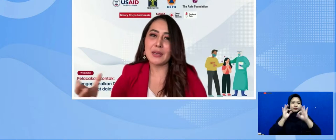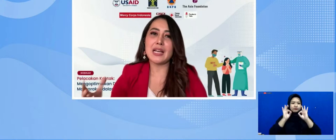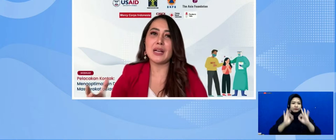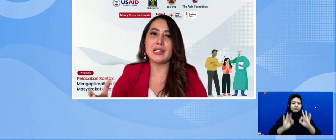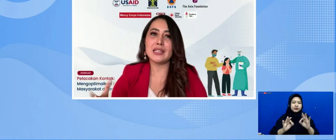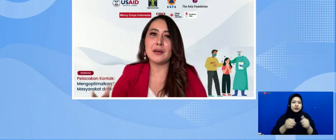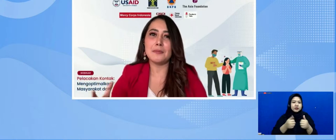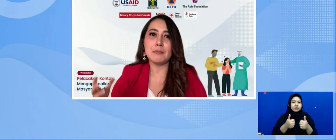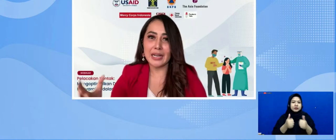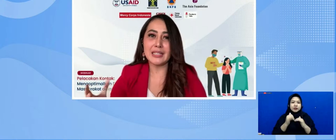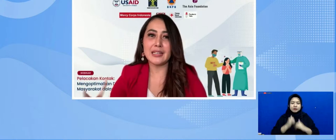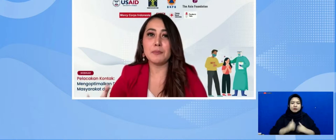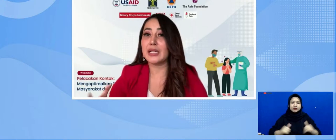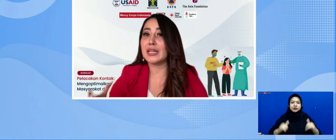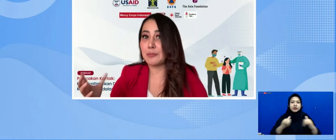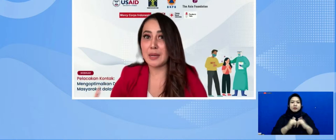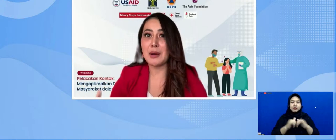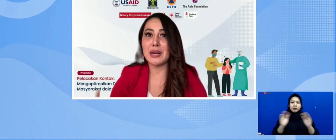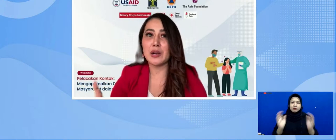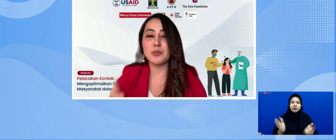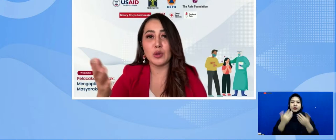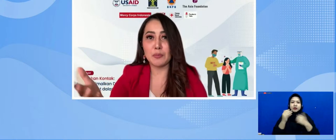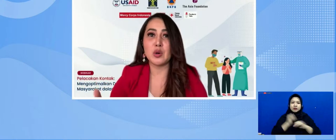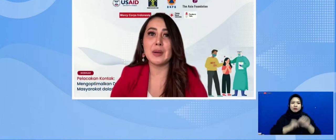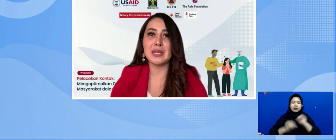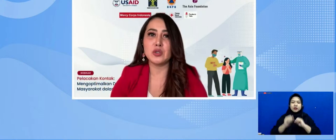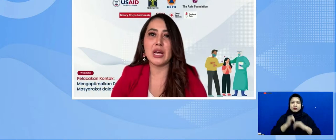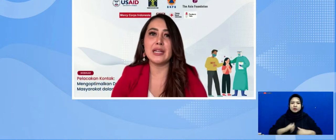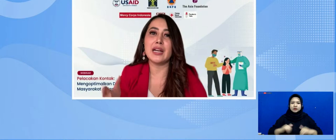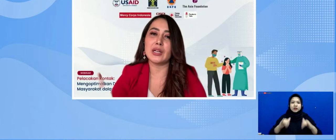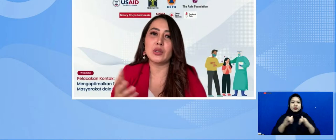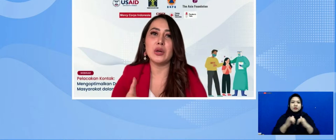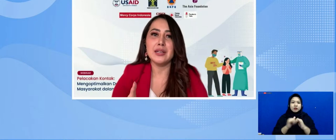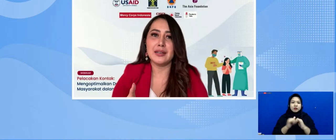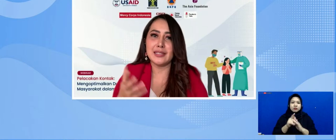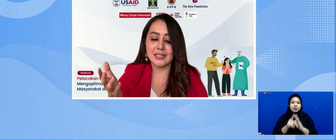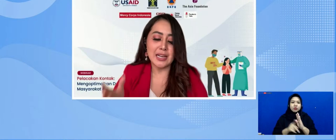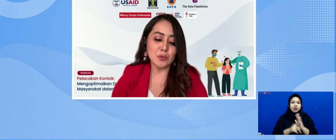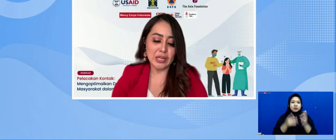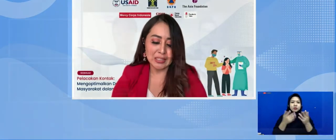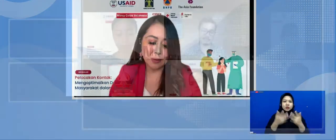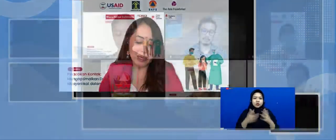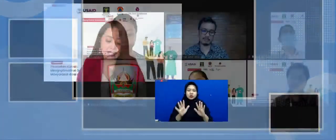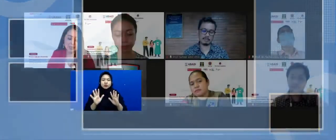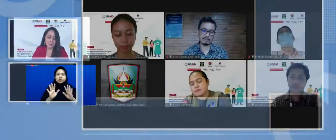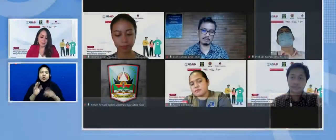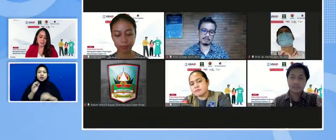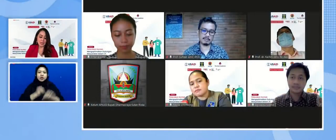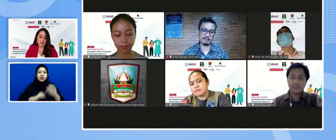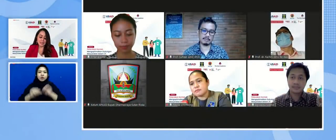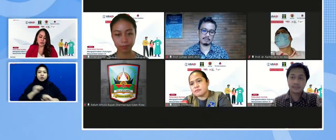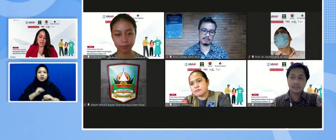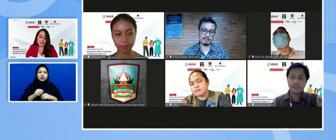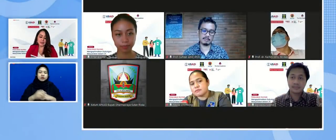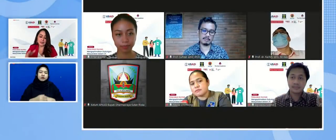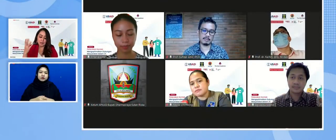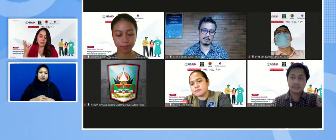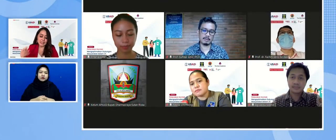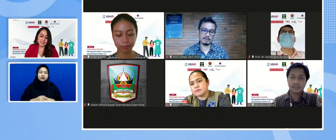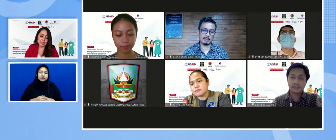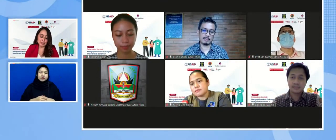bisa sama-sama kita bangkit dan bergerak bersama melalui program-program yang sudah lean on atau SIS dilakukan selama ini. Dan